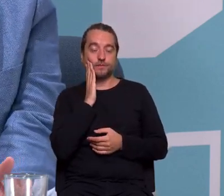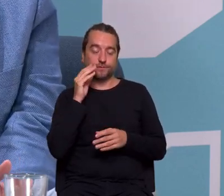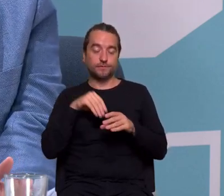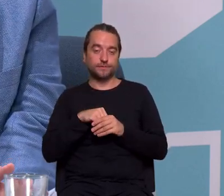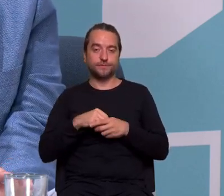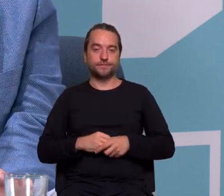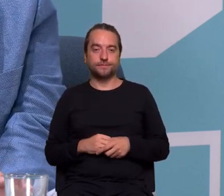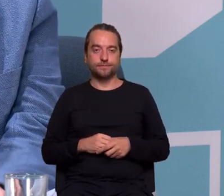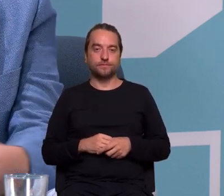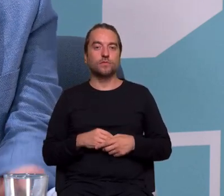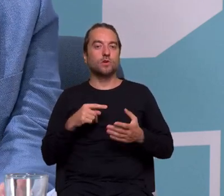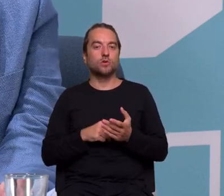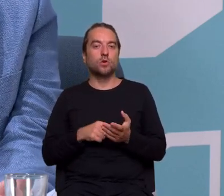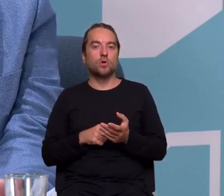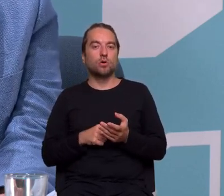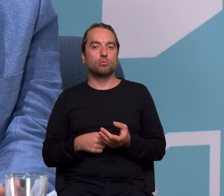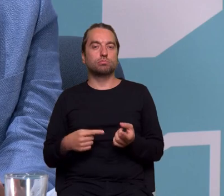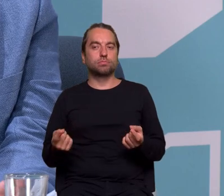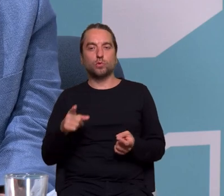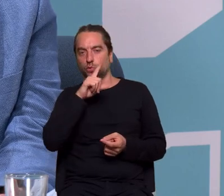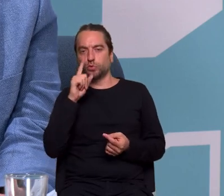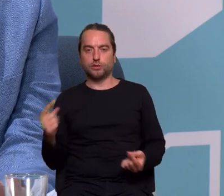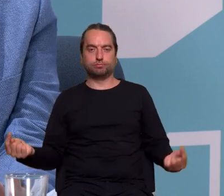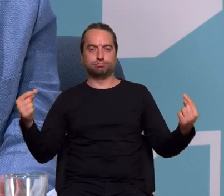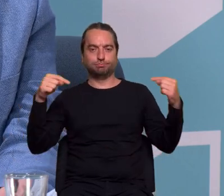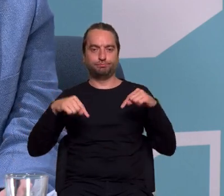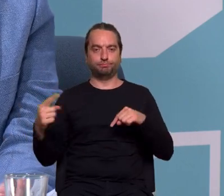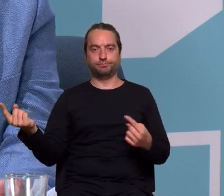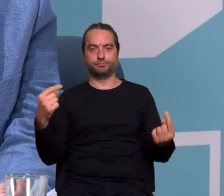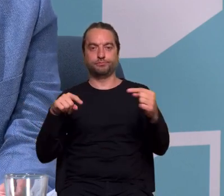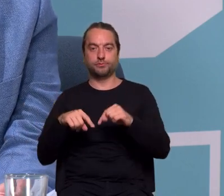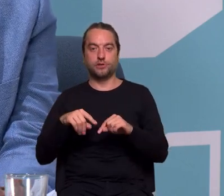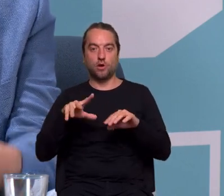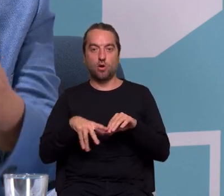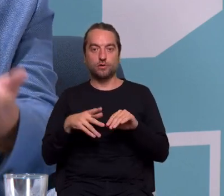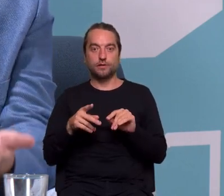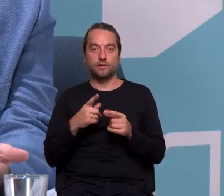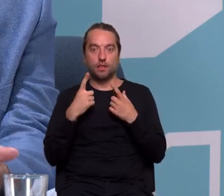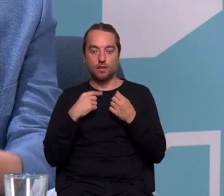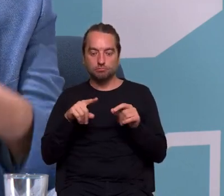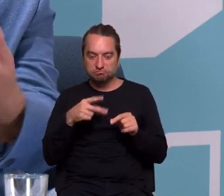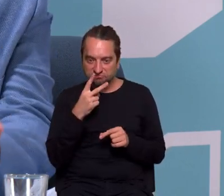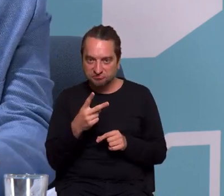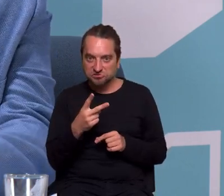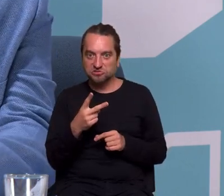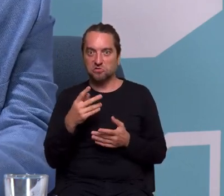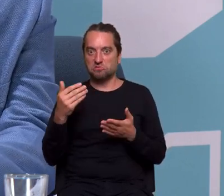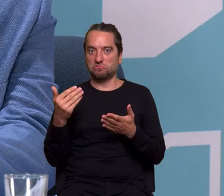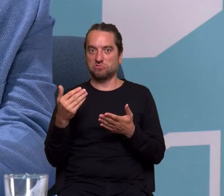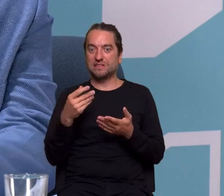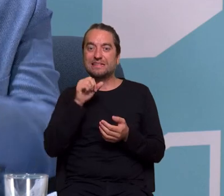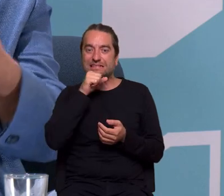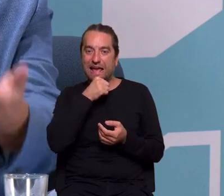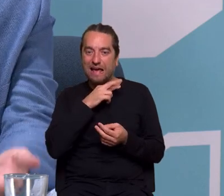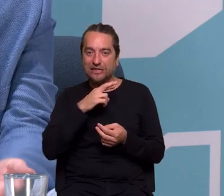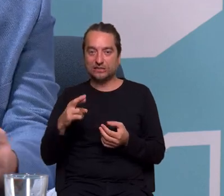To jest nagłe przyjście ludzi z zewnątrz, którzy zostają rzeczy po innych ludziach. To znaczy, to jest taka sytuacja, że wprowadzamy się do cudzych